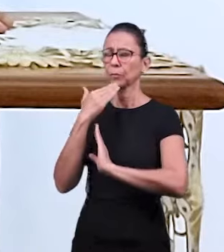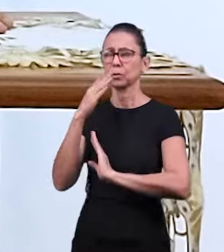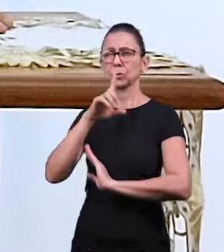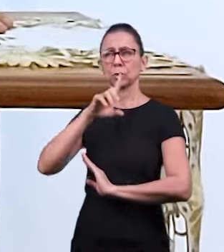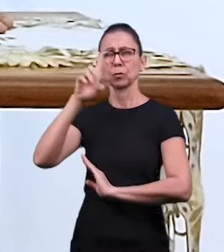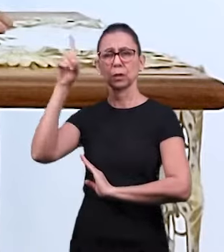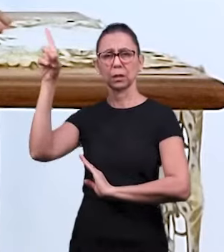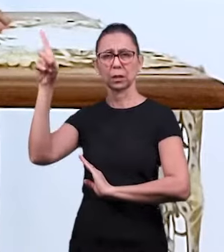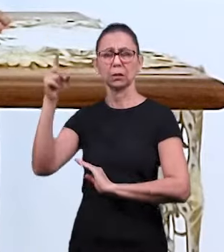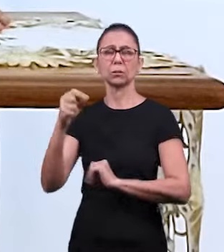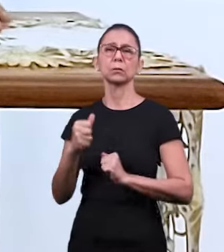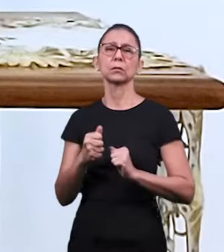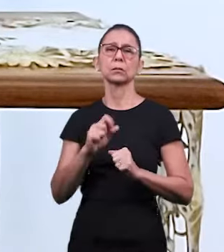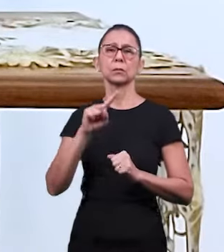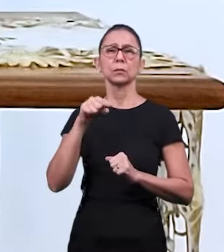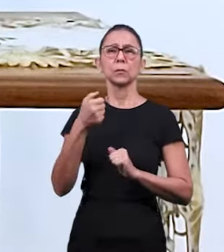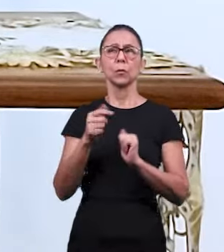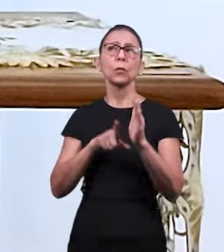вопросил Господа.